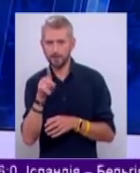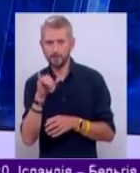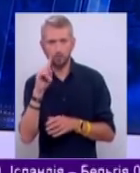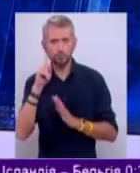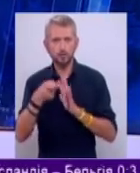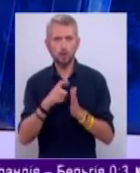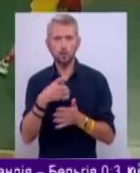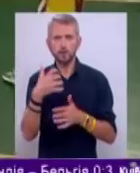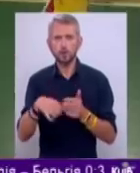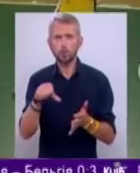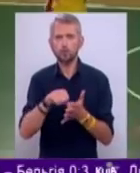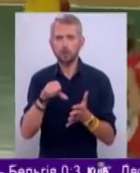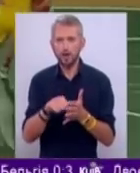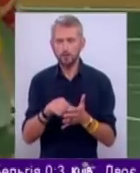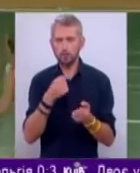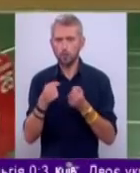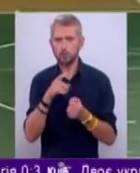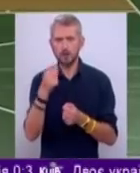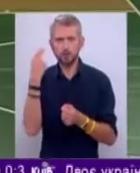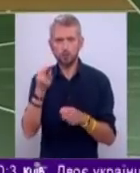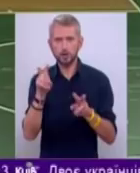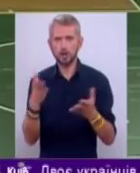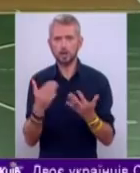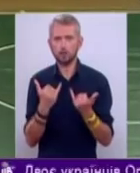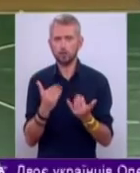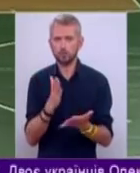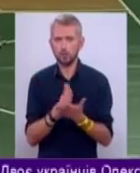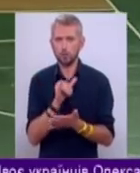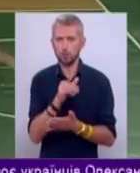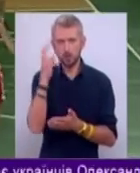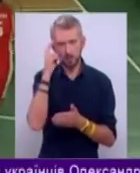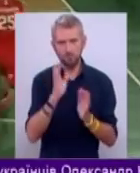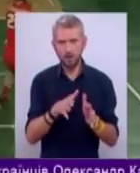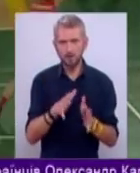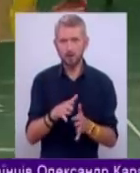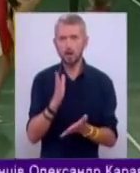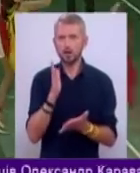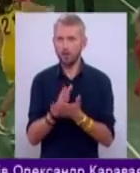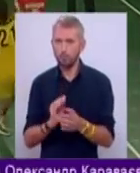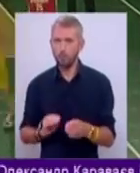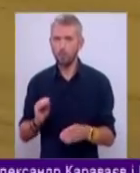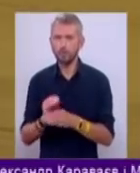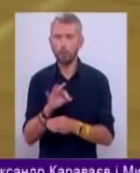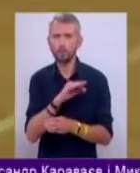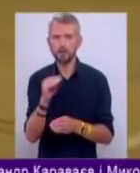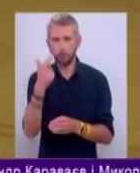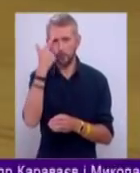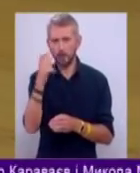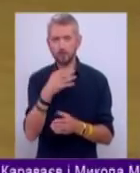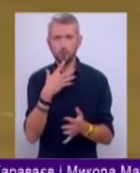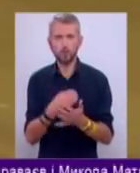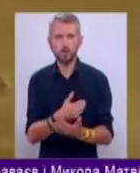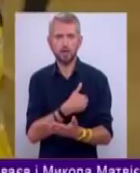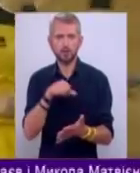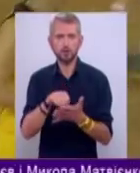учасників боротьби за чемпіонський титул, який сьогодні утримує «Київбаскет», є поповнення. Офіційно заявили про свій